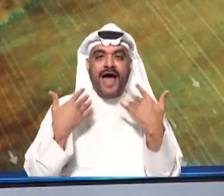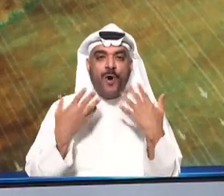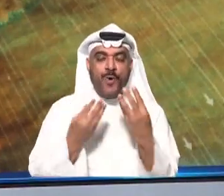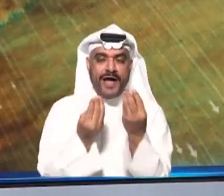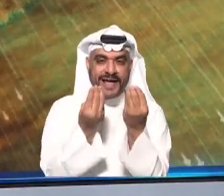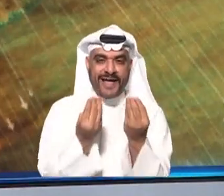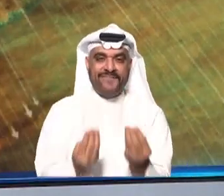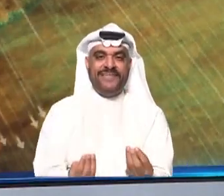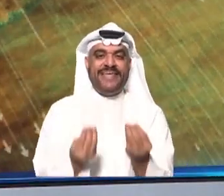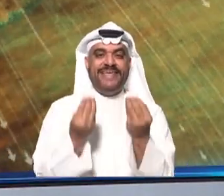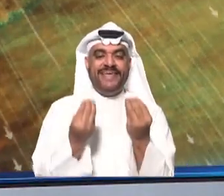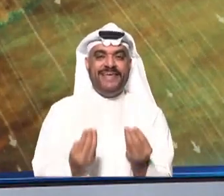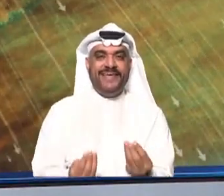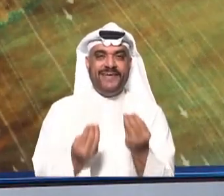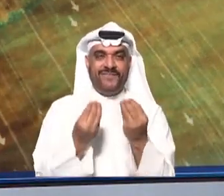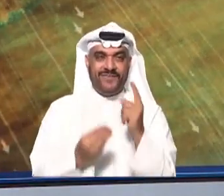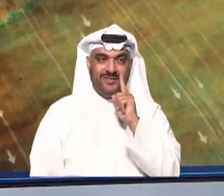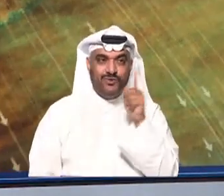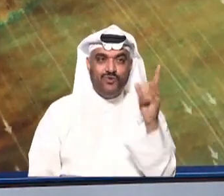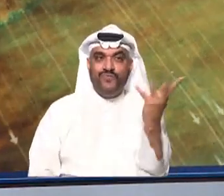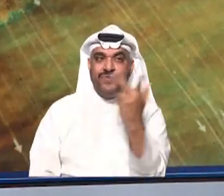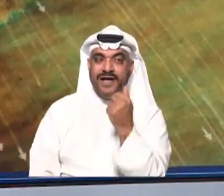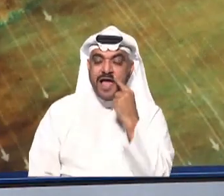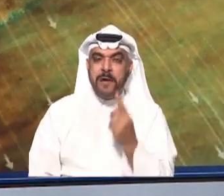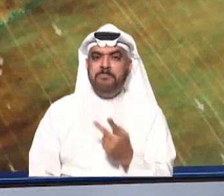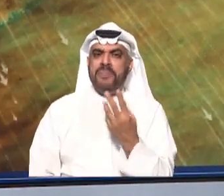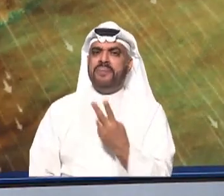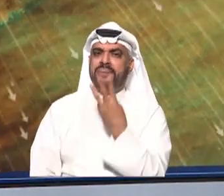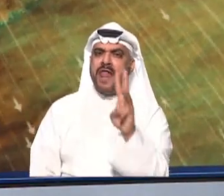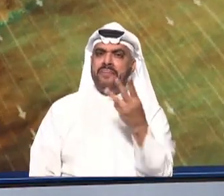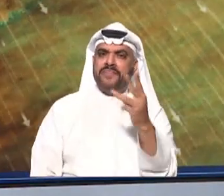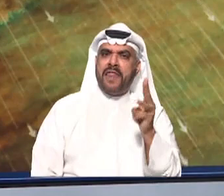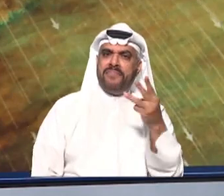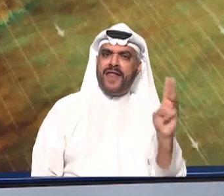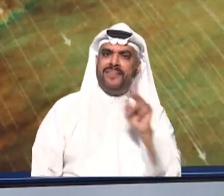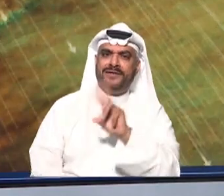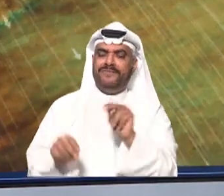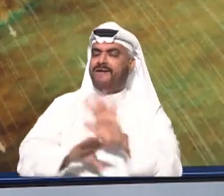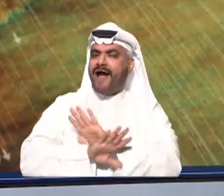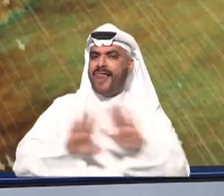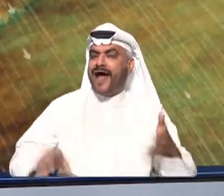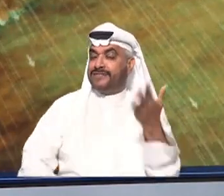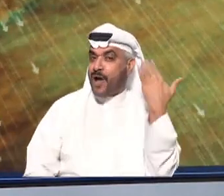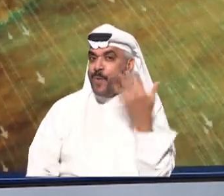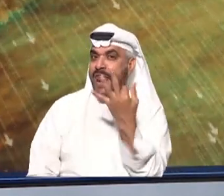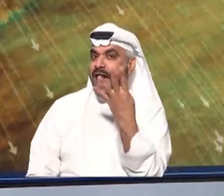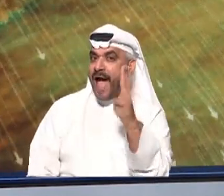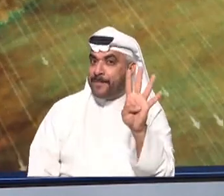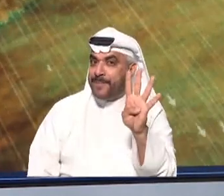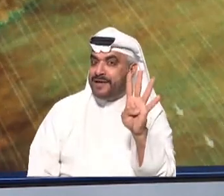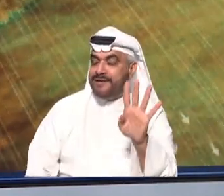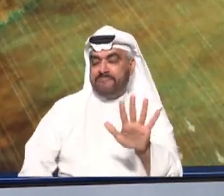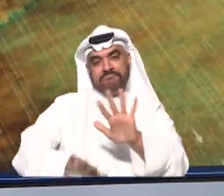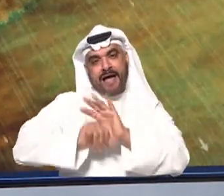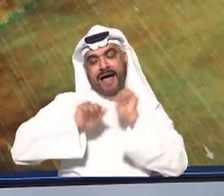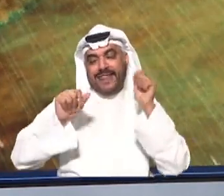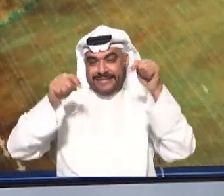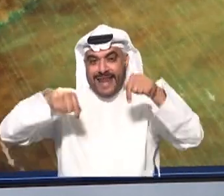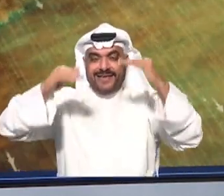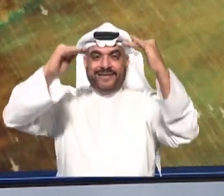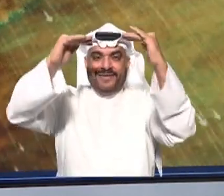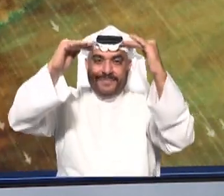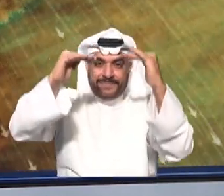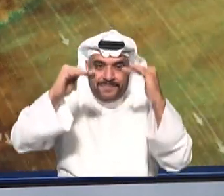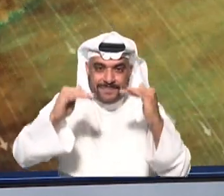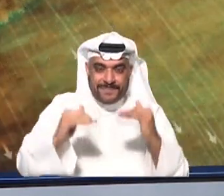فترات مثيرة للغبار خاصة على المناطق الشمالية والشمالية الغربية من البلاد، وفرصة الغبار خاصة على